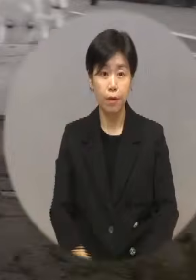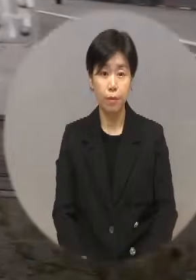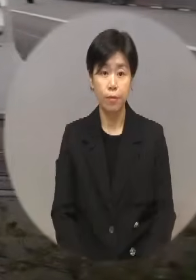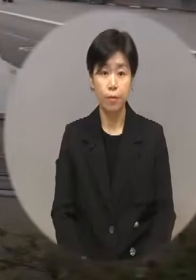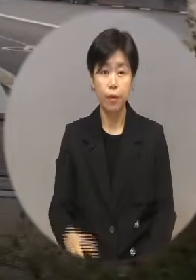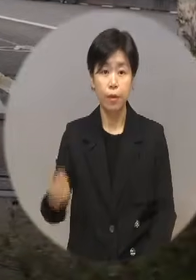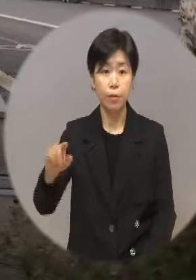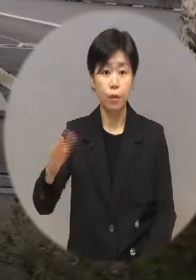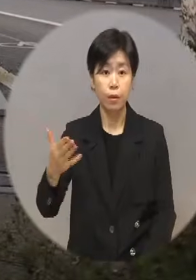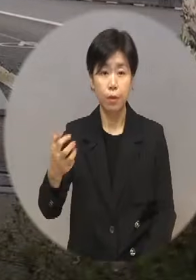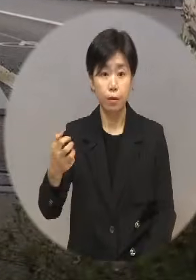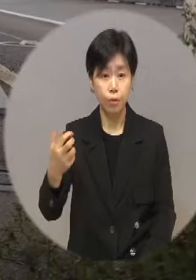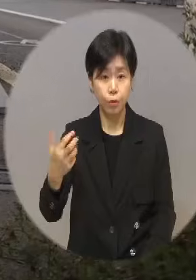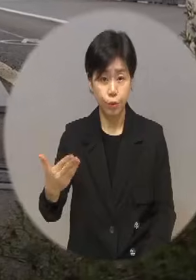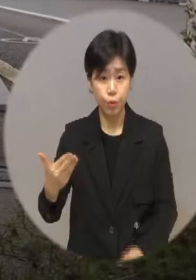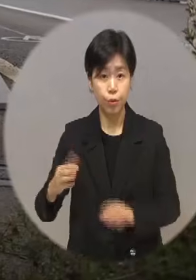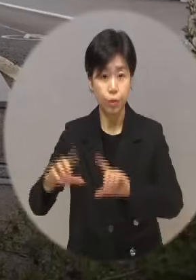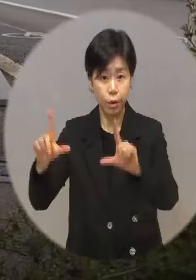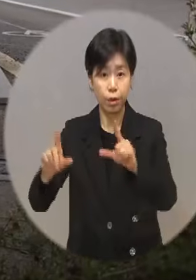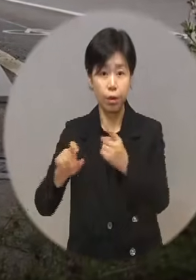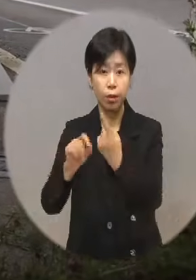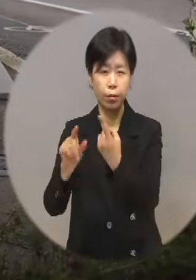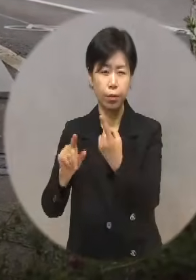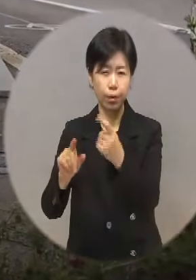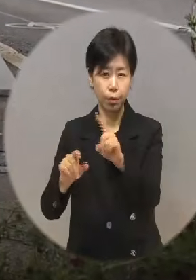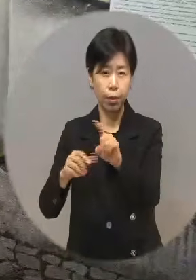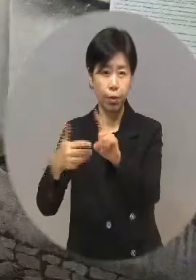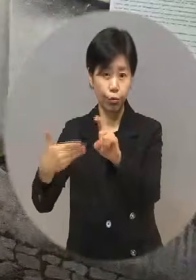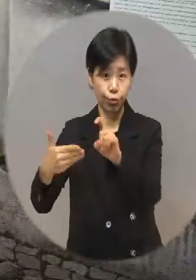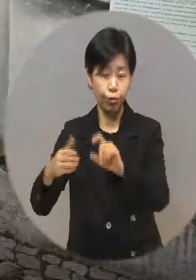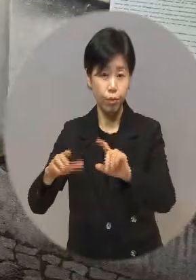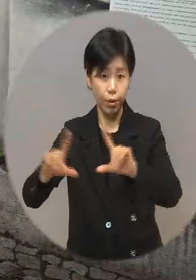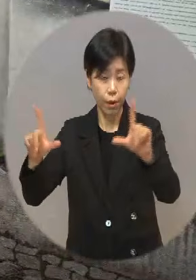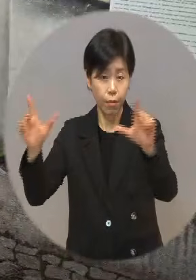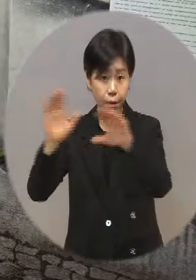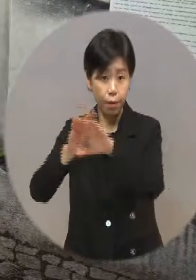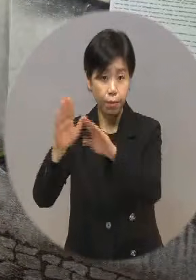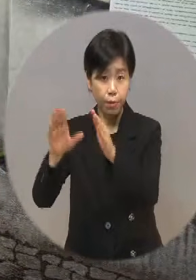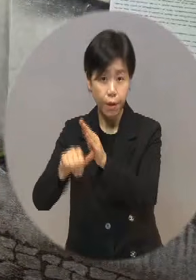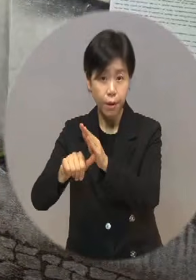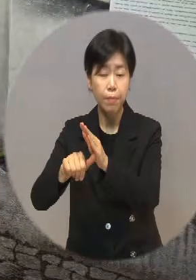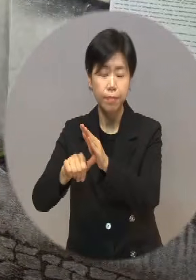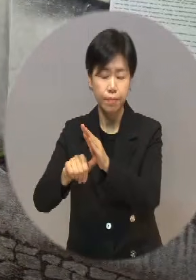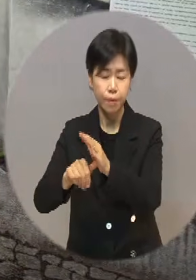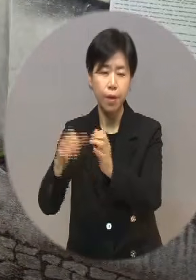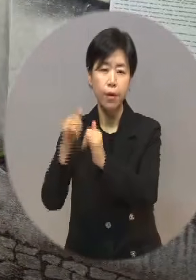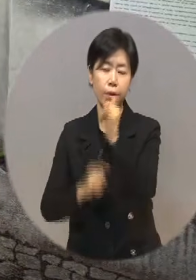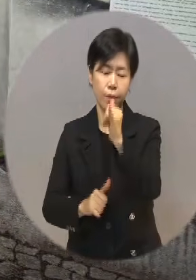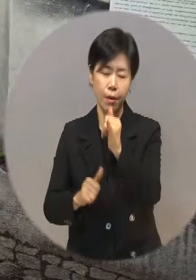하지만 1989년 11월 9일 밤, 이 다리 위에서 독일의 역사가 바뀌었습니다.